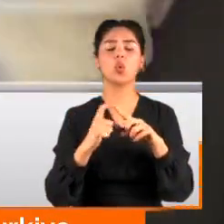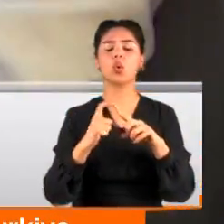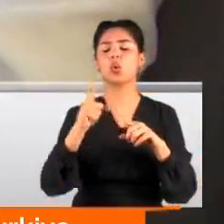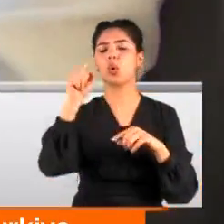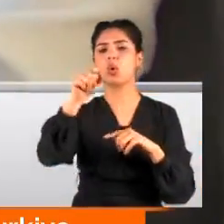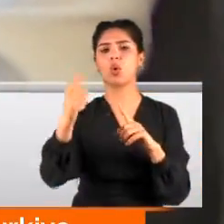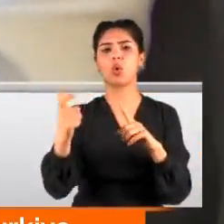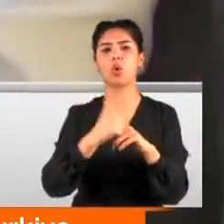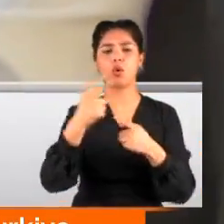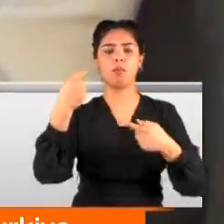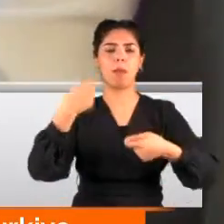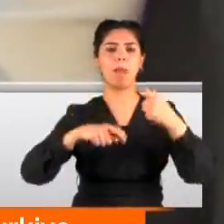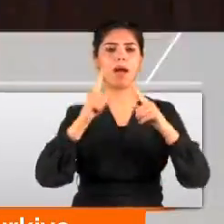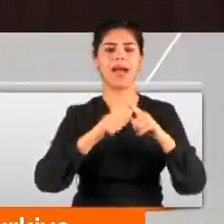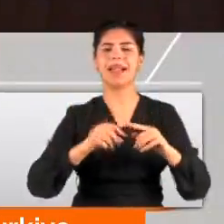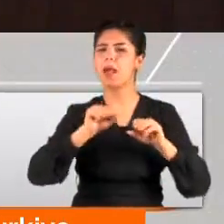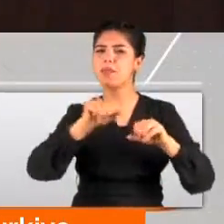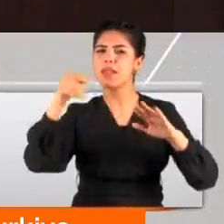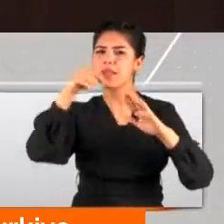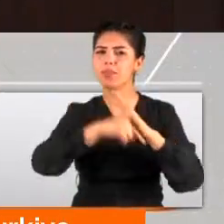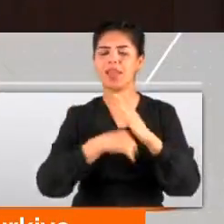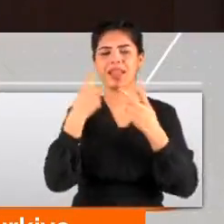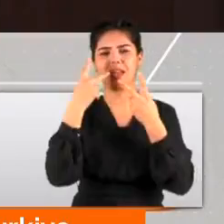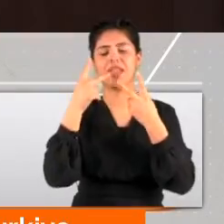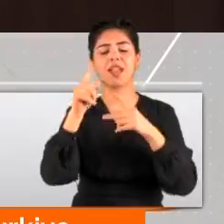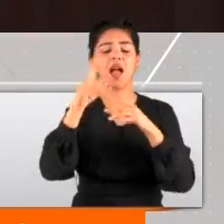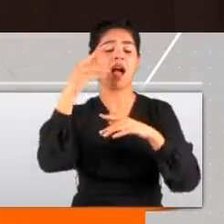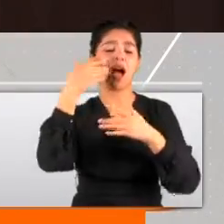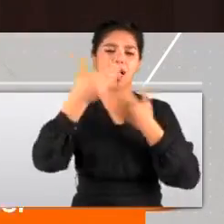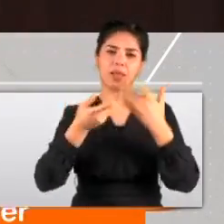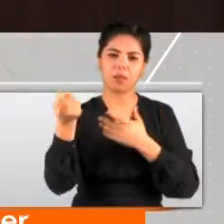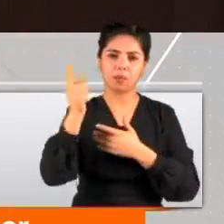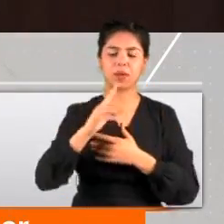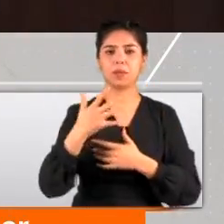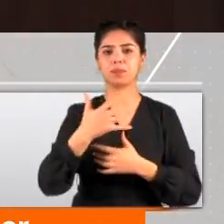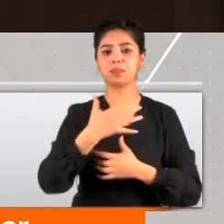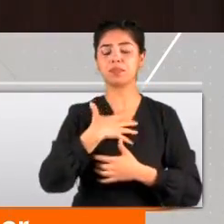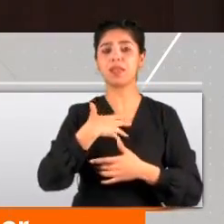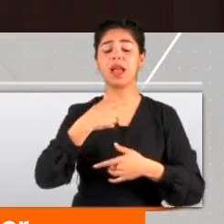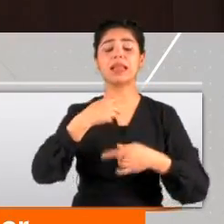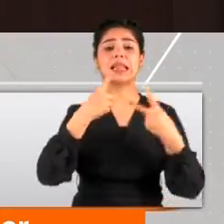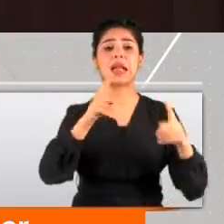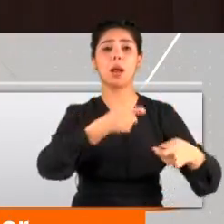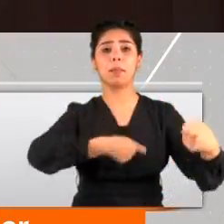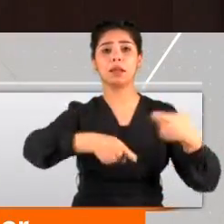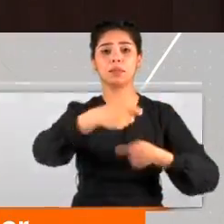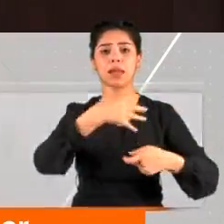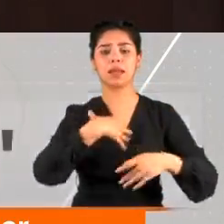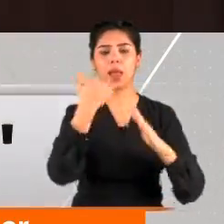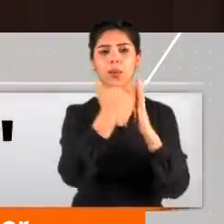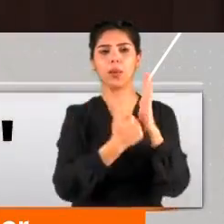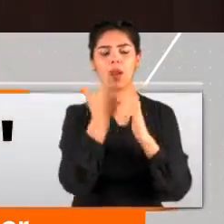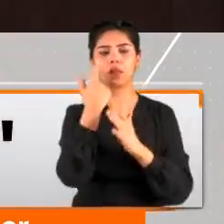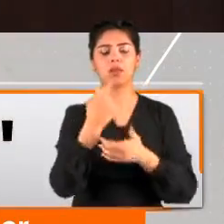da bir kez daha anlattı Cumhurbaşkanı. Serbest piyasanın kendi kurallarıyla işlemesini temin etmenin